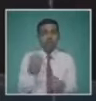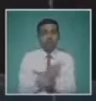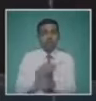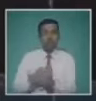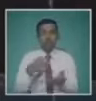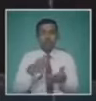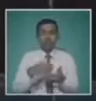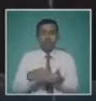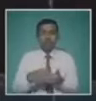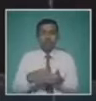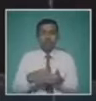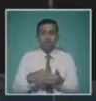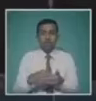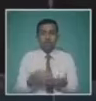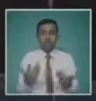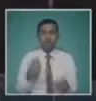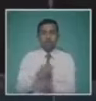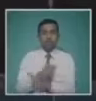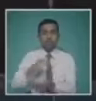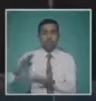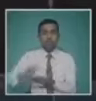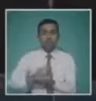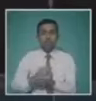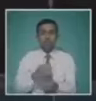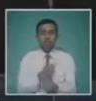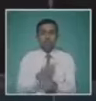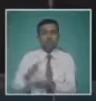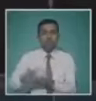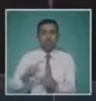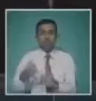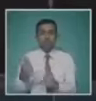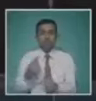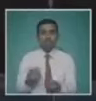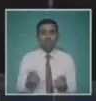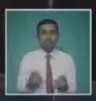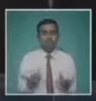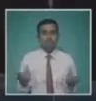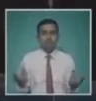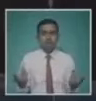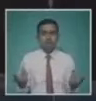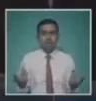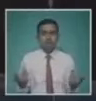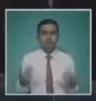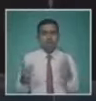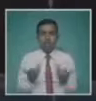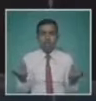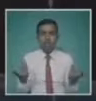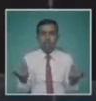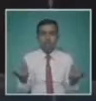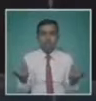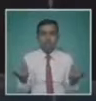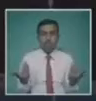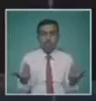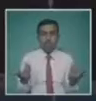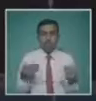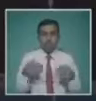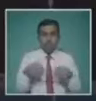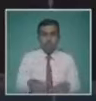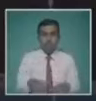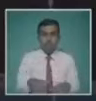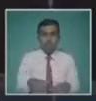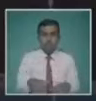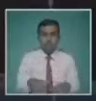ඉන්න ඔයා බලා ගන්න. එහෙම නැතුව ගුරු සහායක කියලා ගුරුවරයෙකුට සහාය දෙන්න තව කෙනෙක් පන්තියක ඉන්න ඕනේ නැහැ. ඒක ලෝකෙ කොහෙවත් නැහැ. හැබැයි දැන්